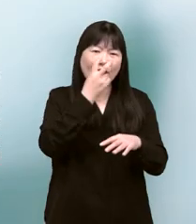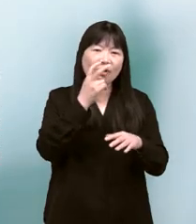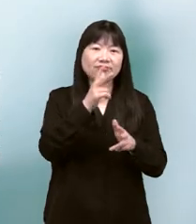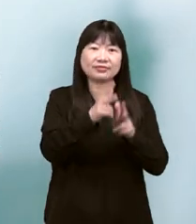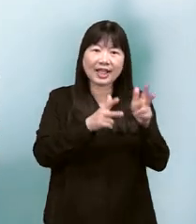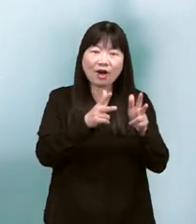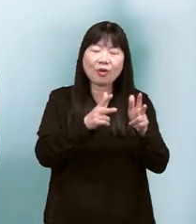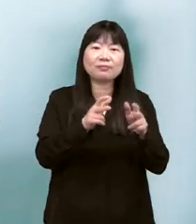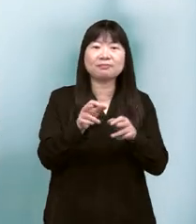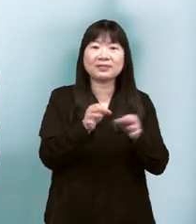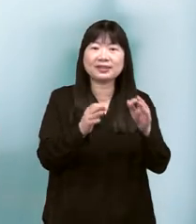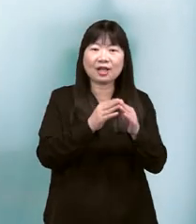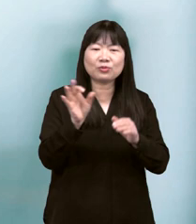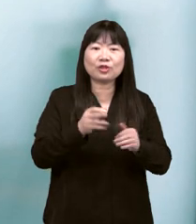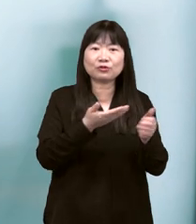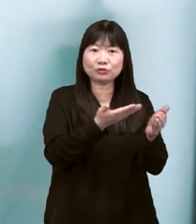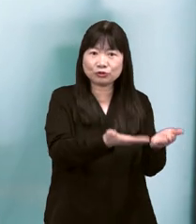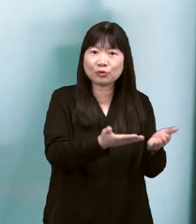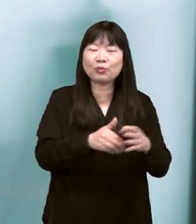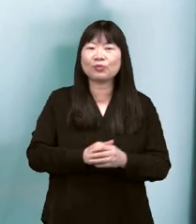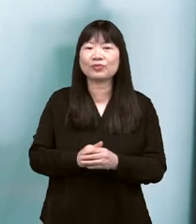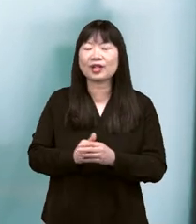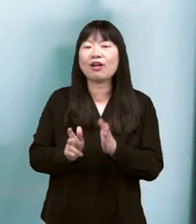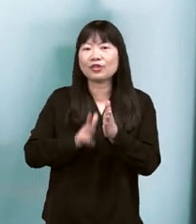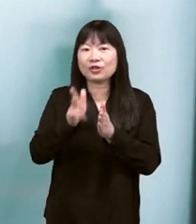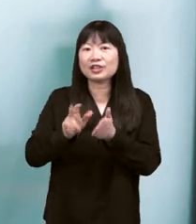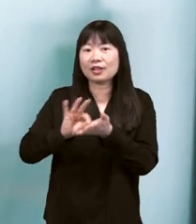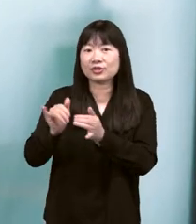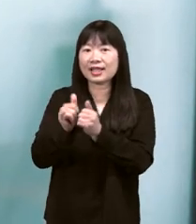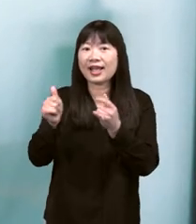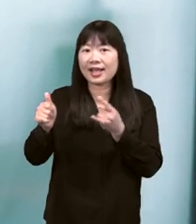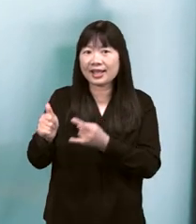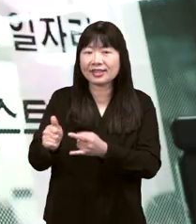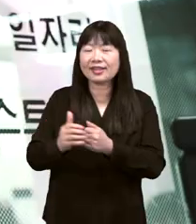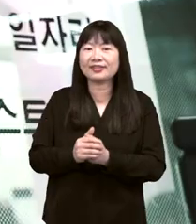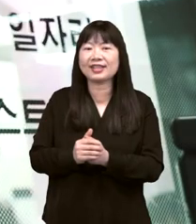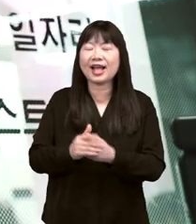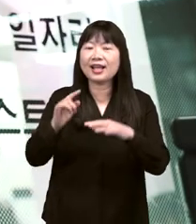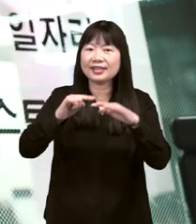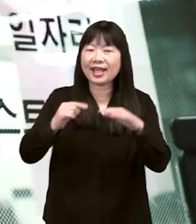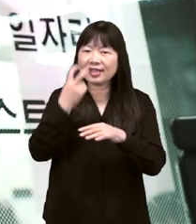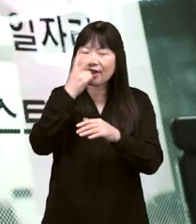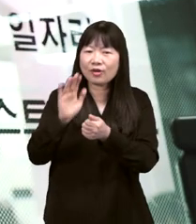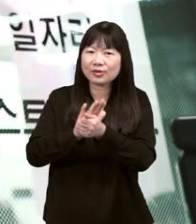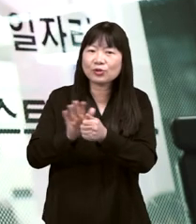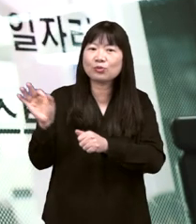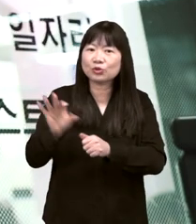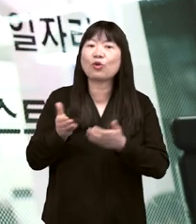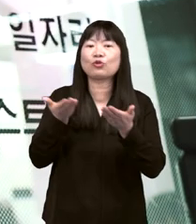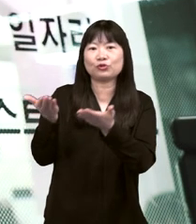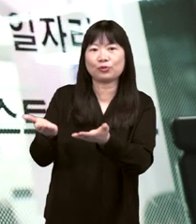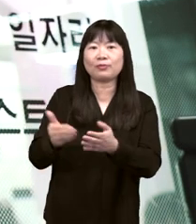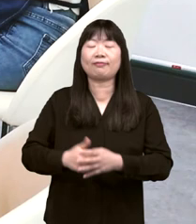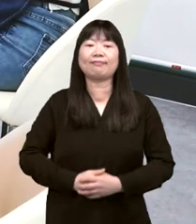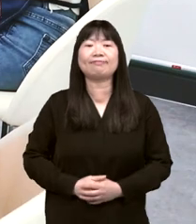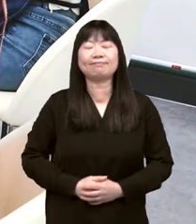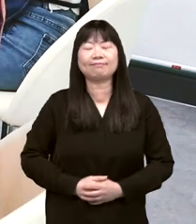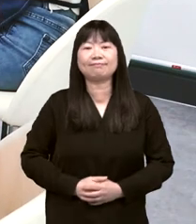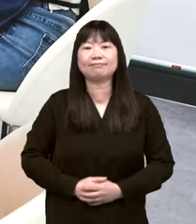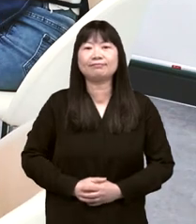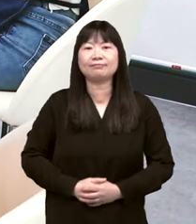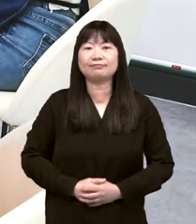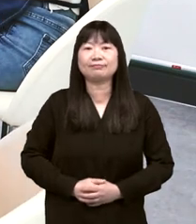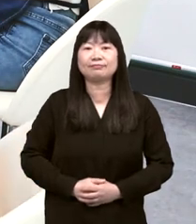무상으로 제공하고 열차 이용객에겐 네일케어 서비스를 무료로 제공하고 있습니다.